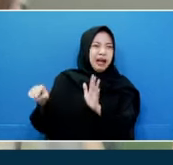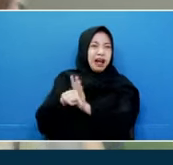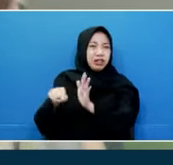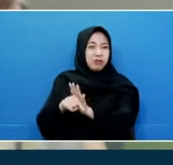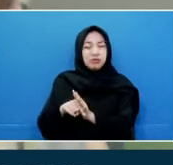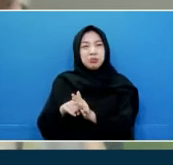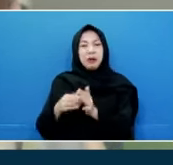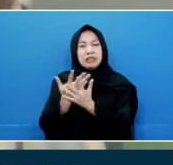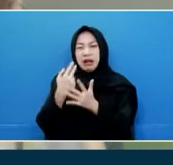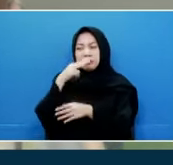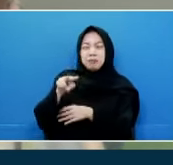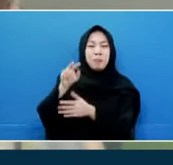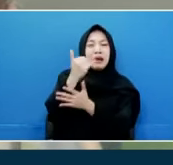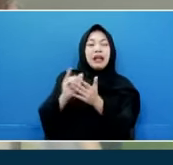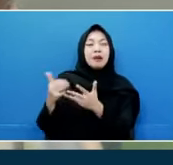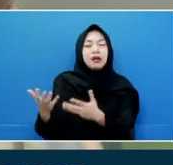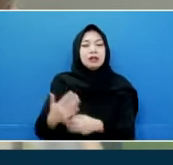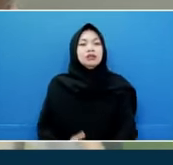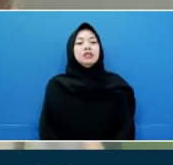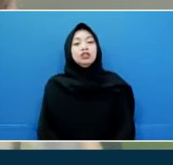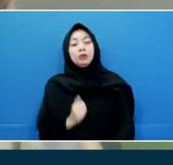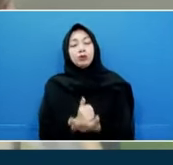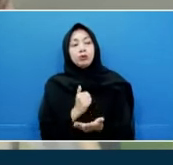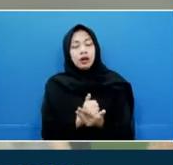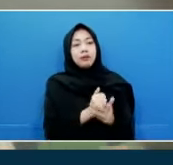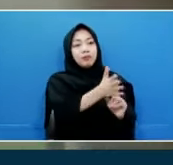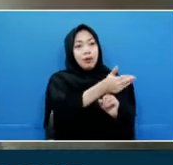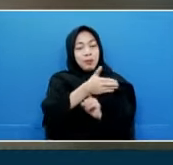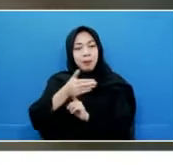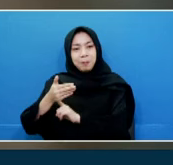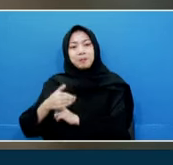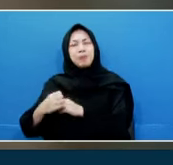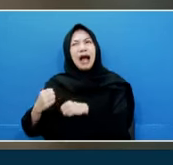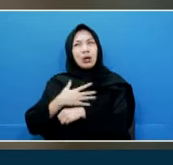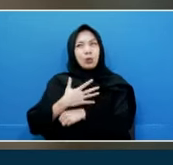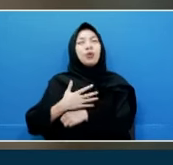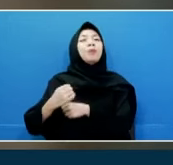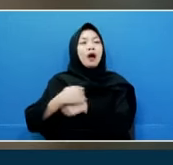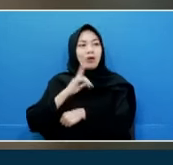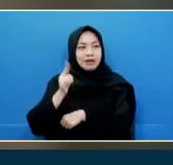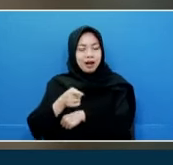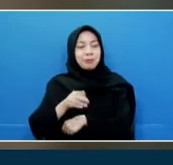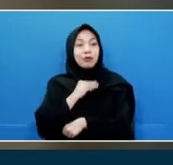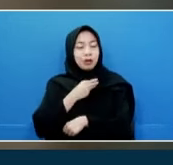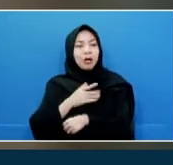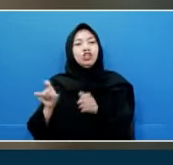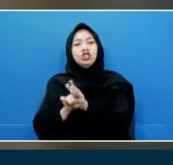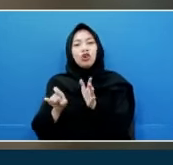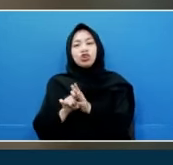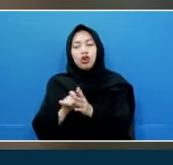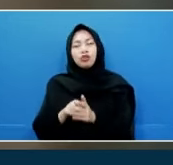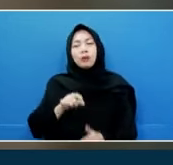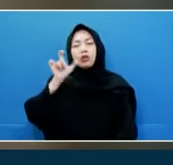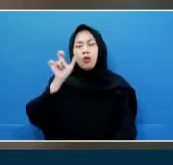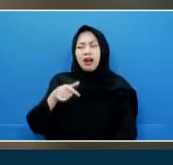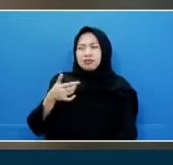ini sebetulnya kalau memberikan pengaruh tentu ada pengaruhnya karena kadang Mungkin ada orang yang kemudian tidak sempat memeriksa Ya siapa aja sih calonnya